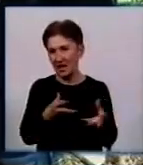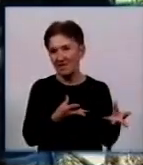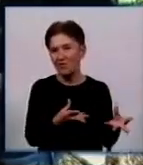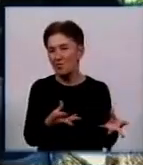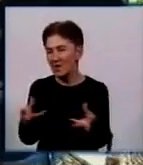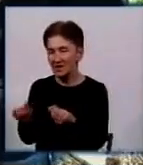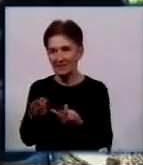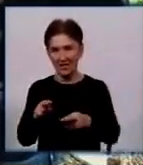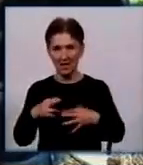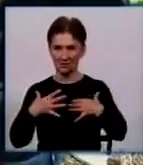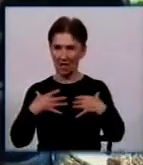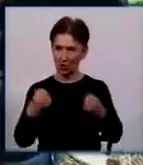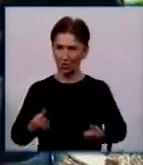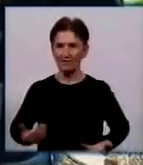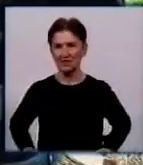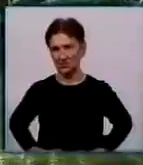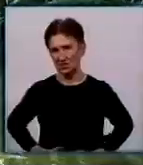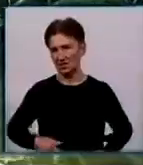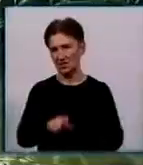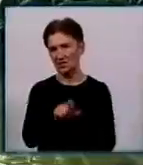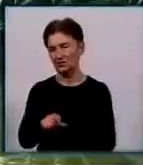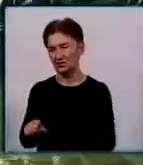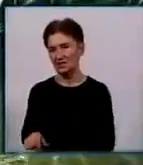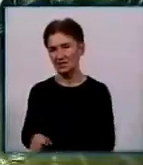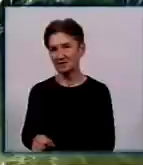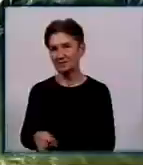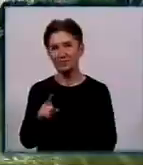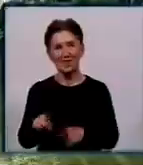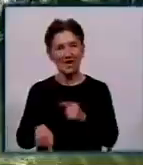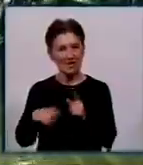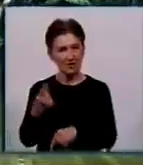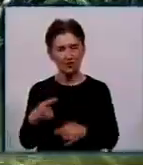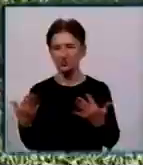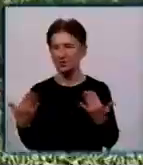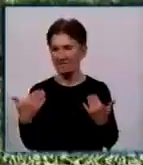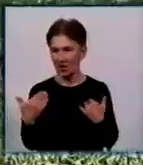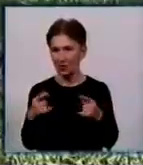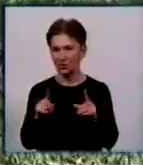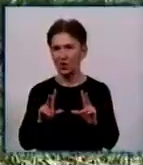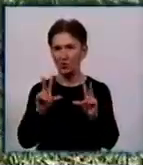для здоров'я та життя людей. Наступними вихідними учасники прибирання